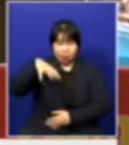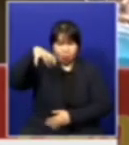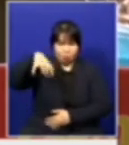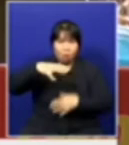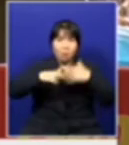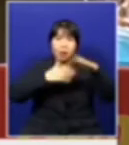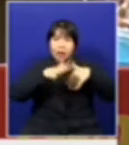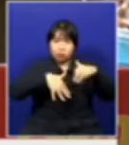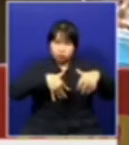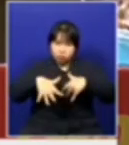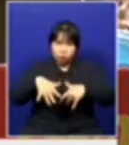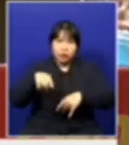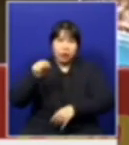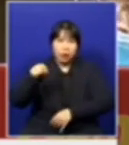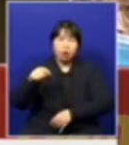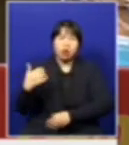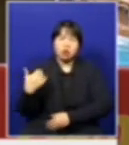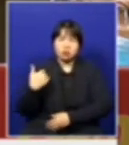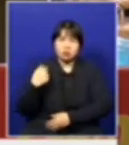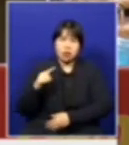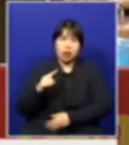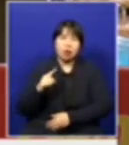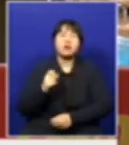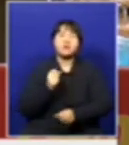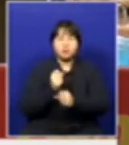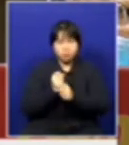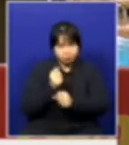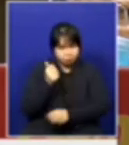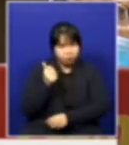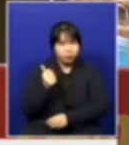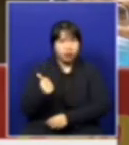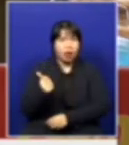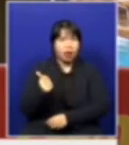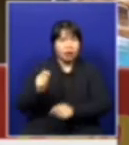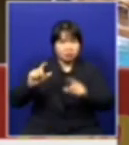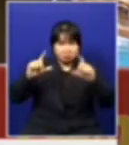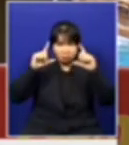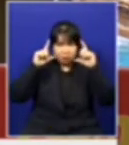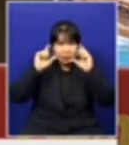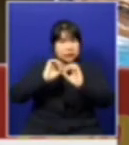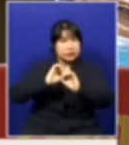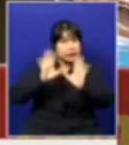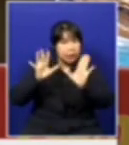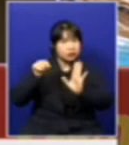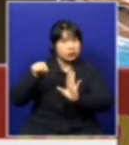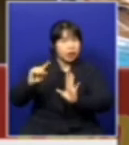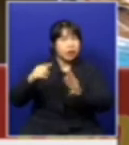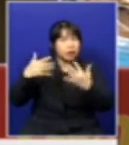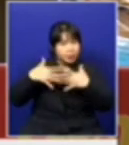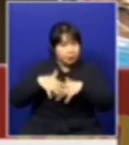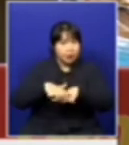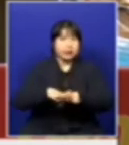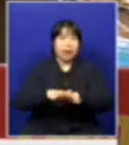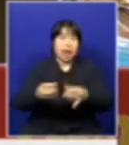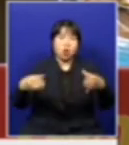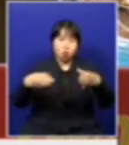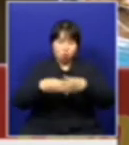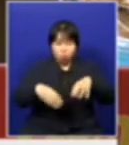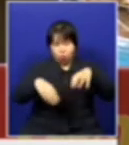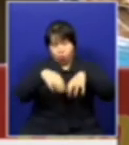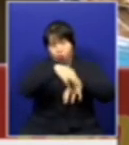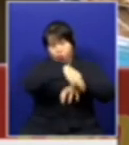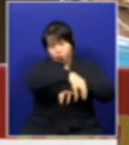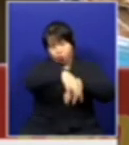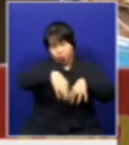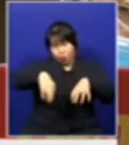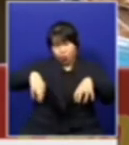นเขาก็จะมีความสามารถแล้วก็จุดเด่นในการที่ประสานให้เกิดกลุ่มเครือข่ายขยายไปเป็น